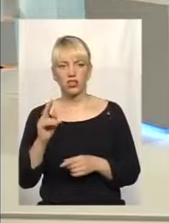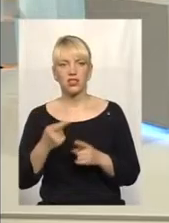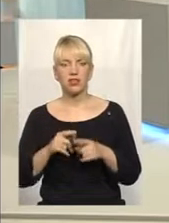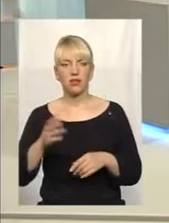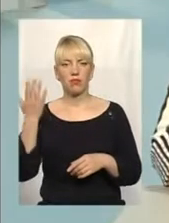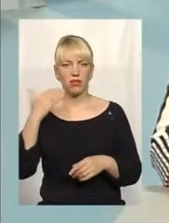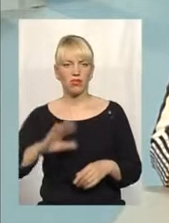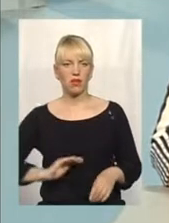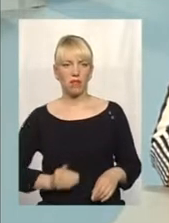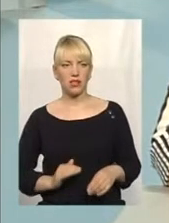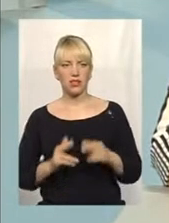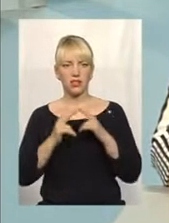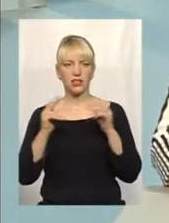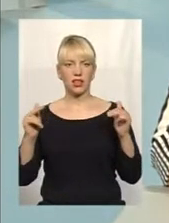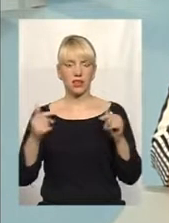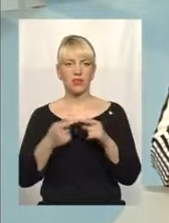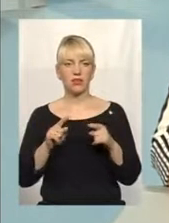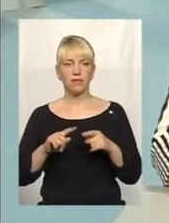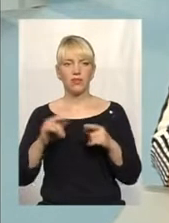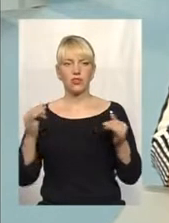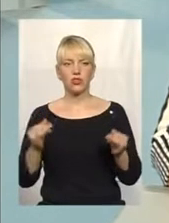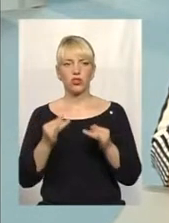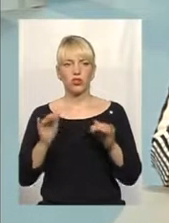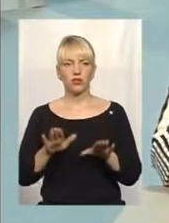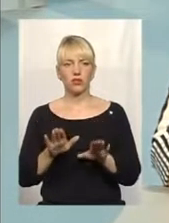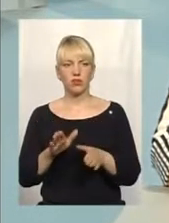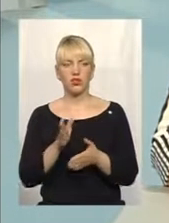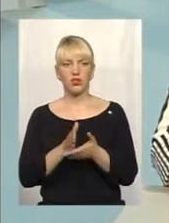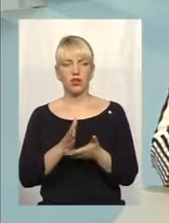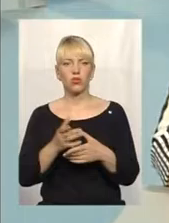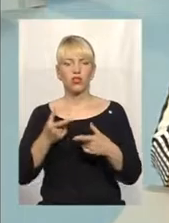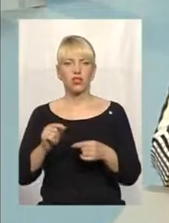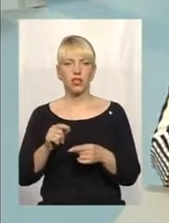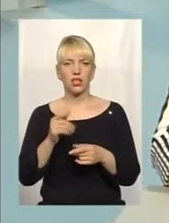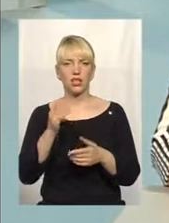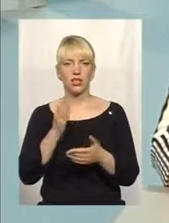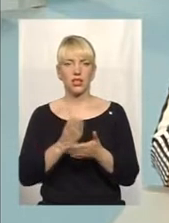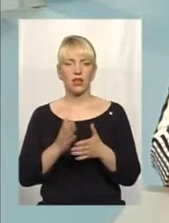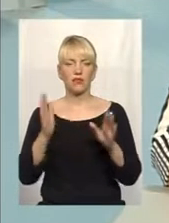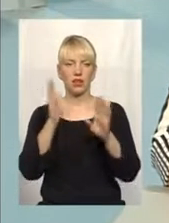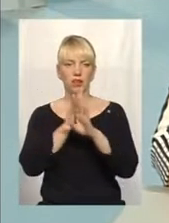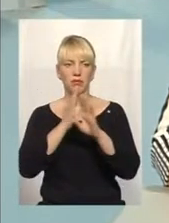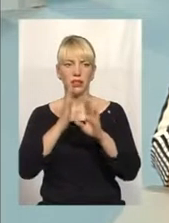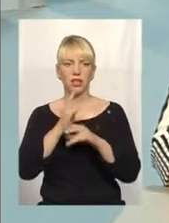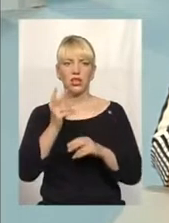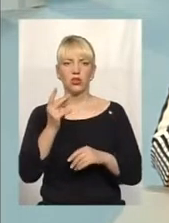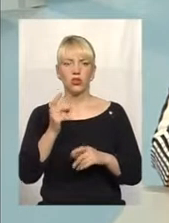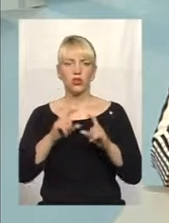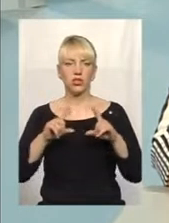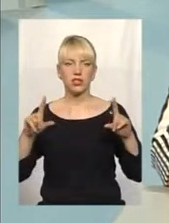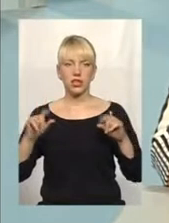садиба, яка просто в такому історичному місці знаходиться, де відповідний клімат. Наступний заклад